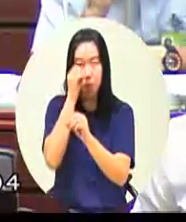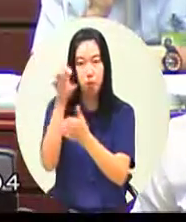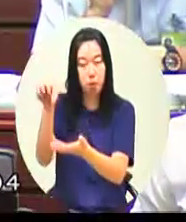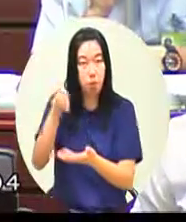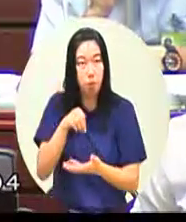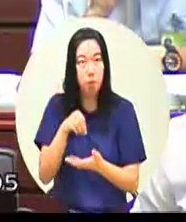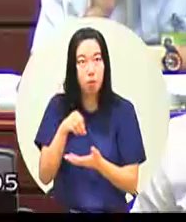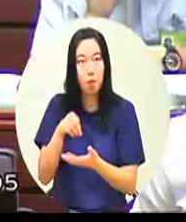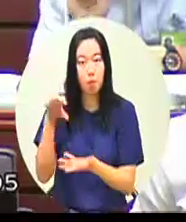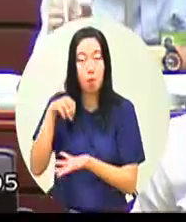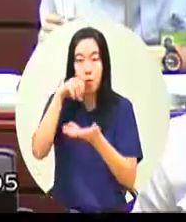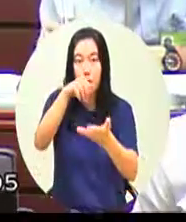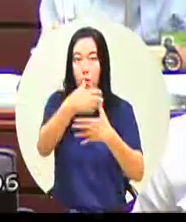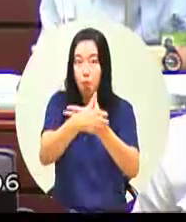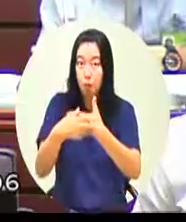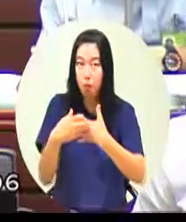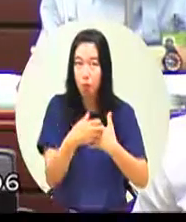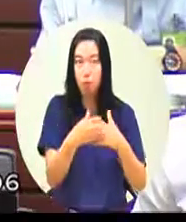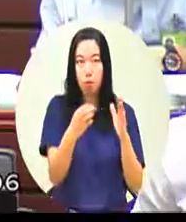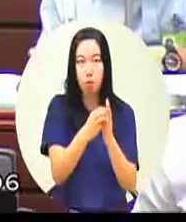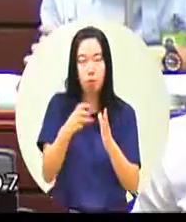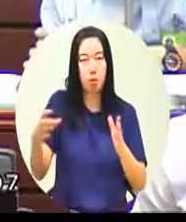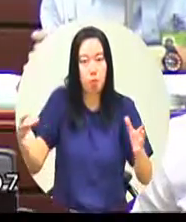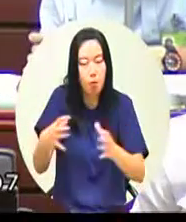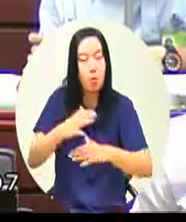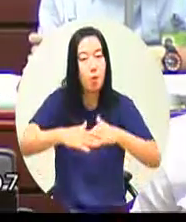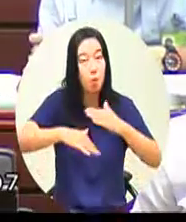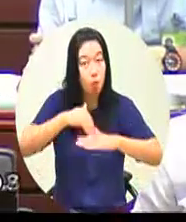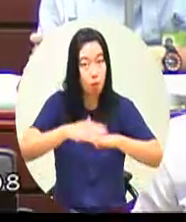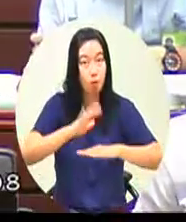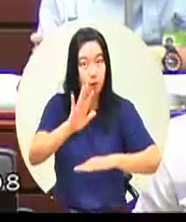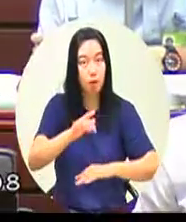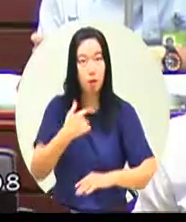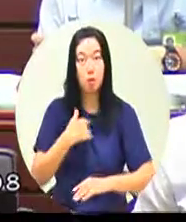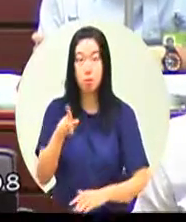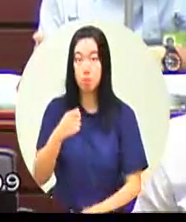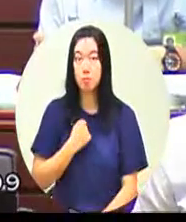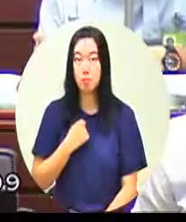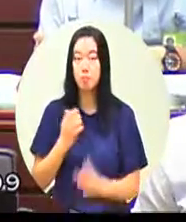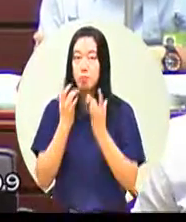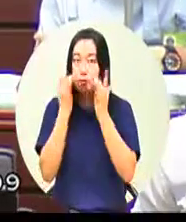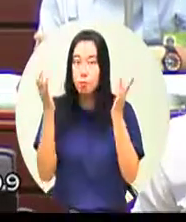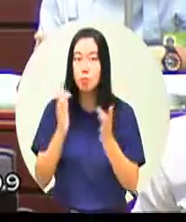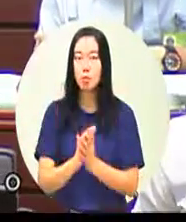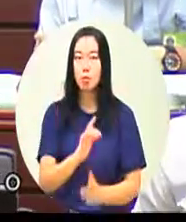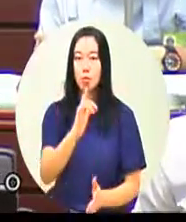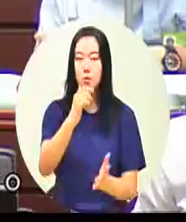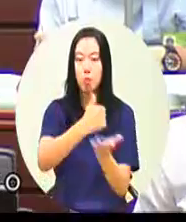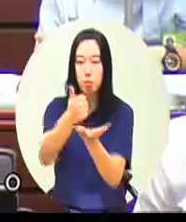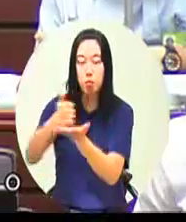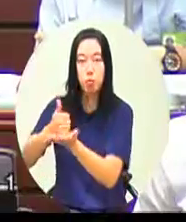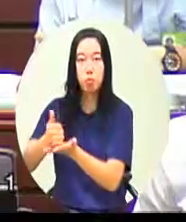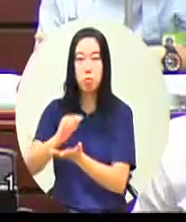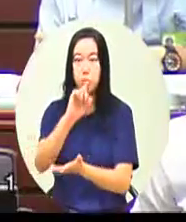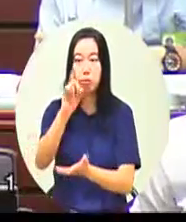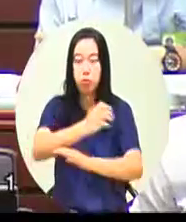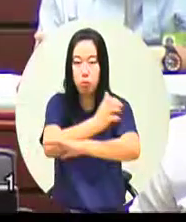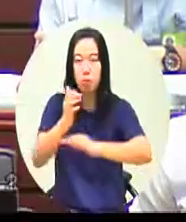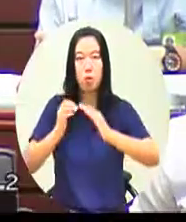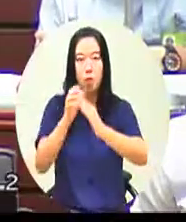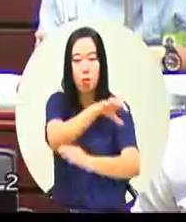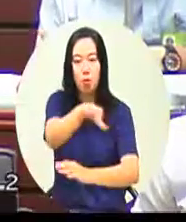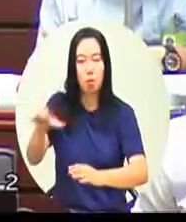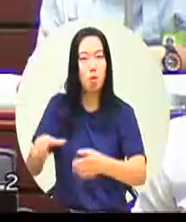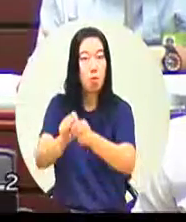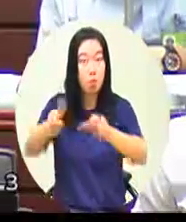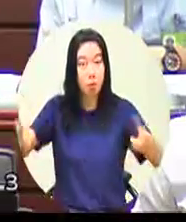生局的密切合作。那么安拢知啊，安尼菜来自不同的各管区，所以讲